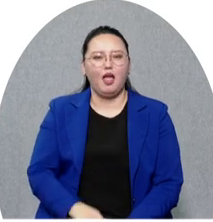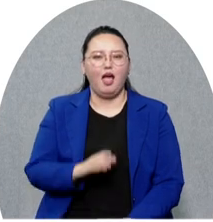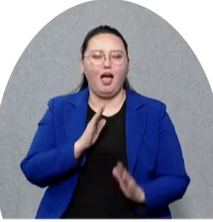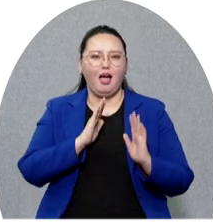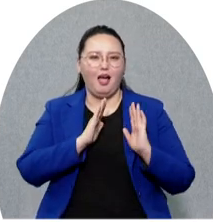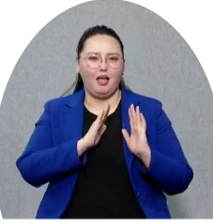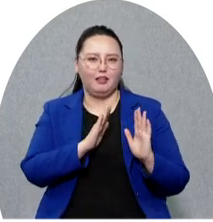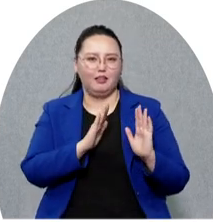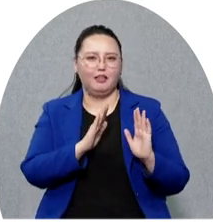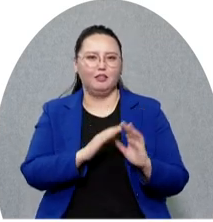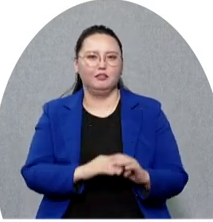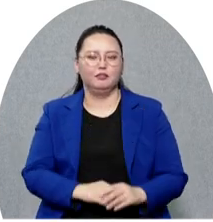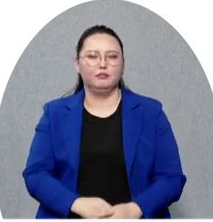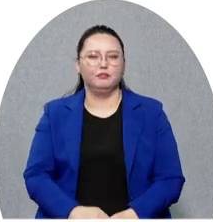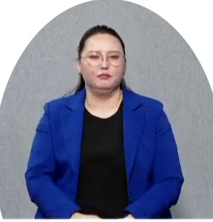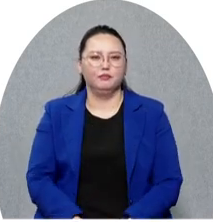хандах уу,